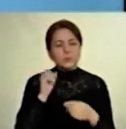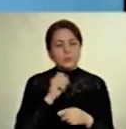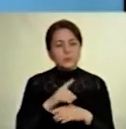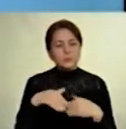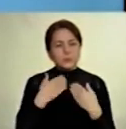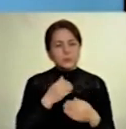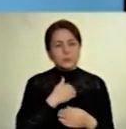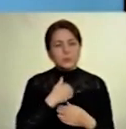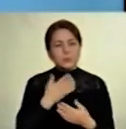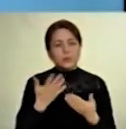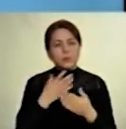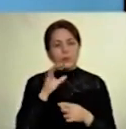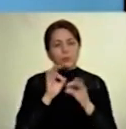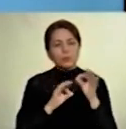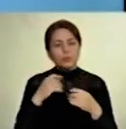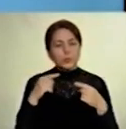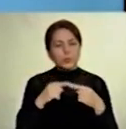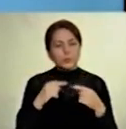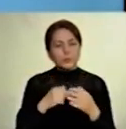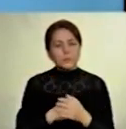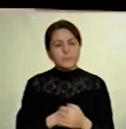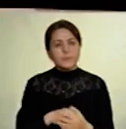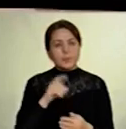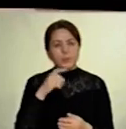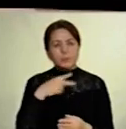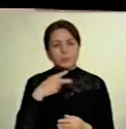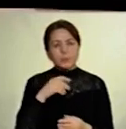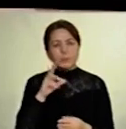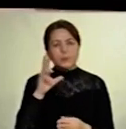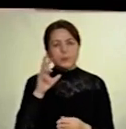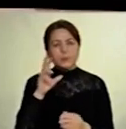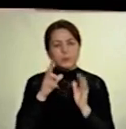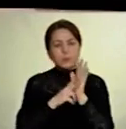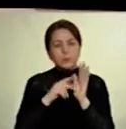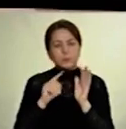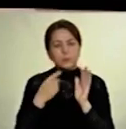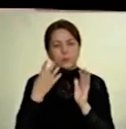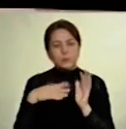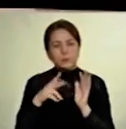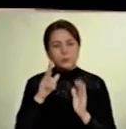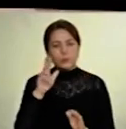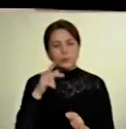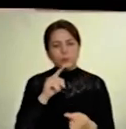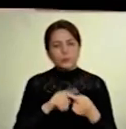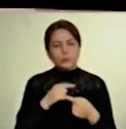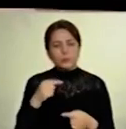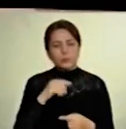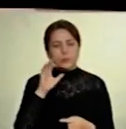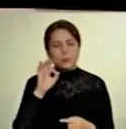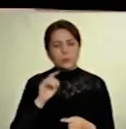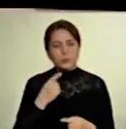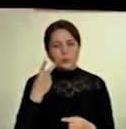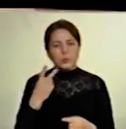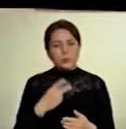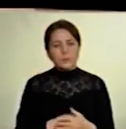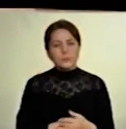bermoqchiman. Qaysi o'lchov aniqroq? Demek x barobar 8.143 plus minus